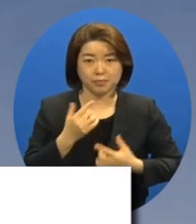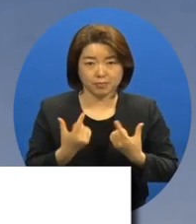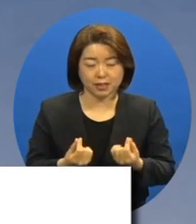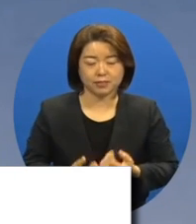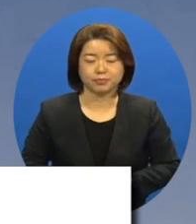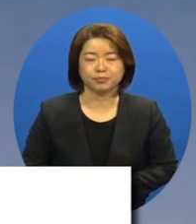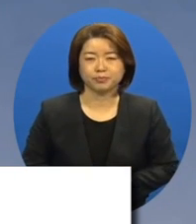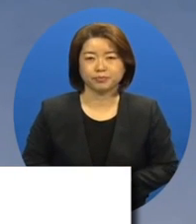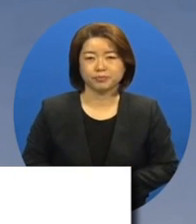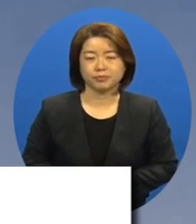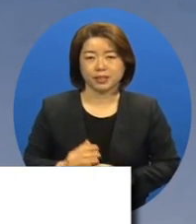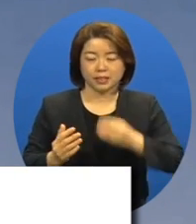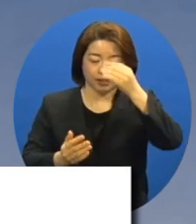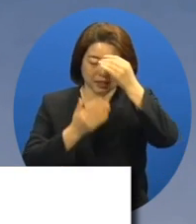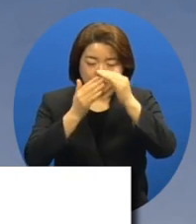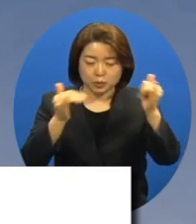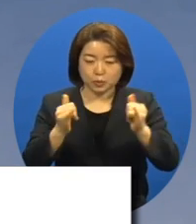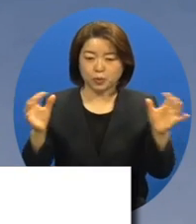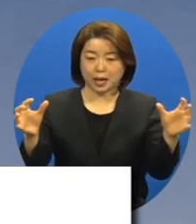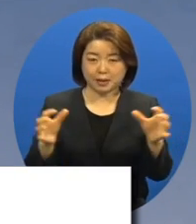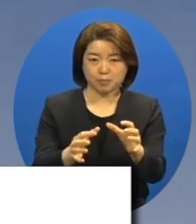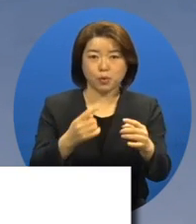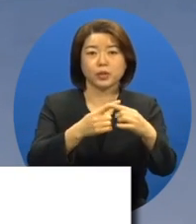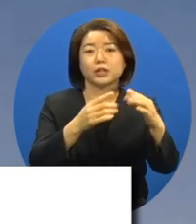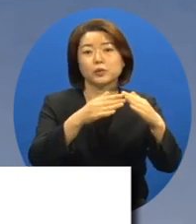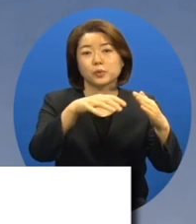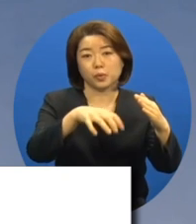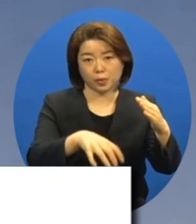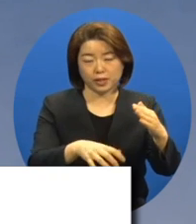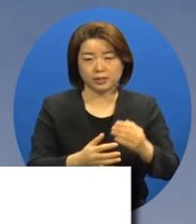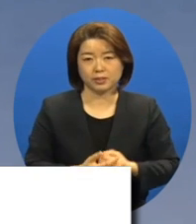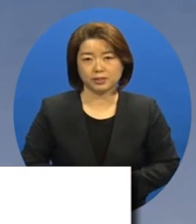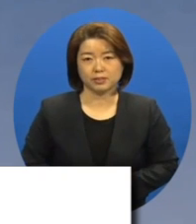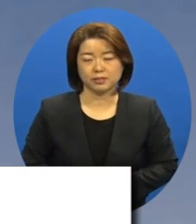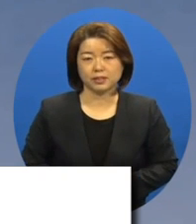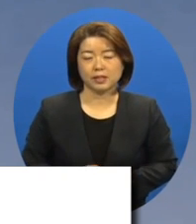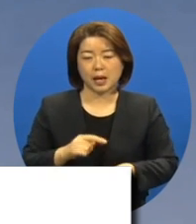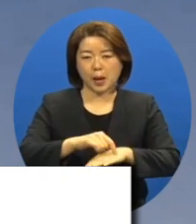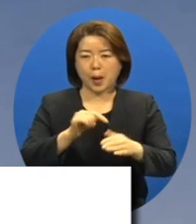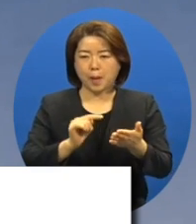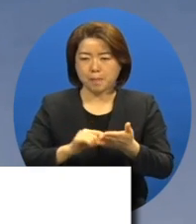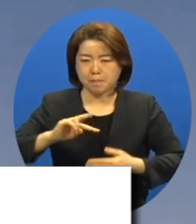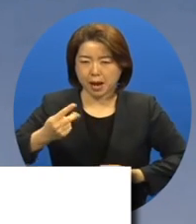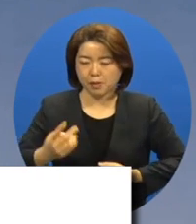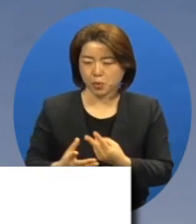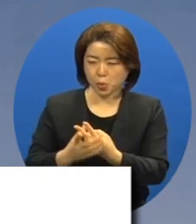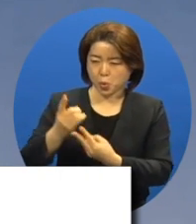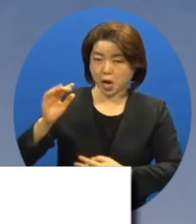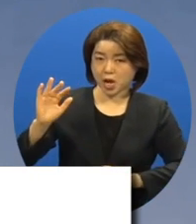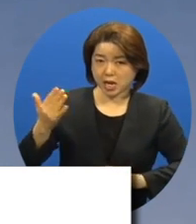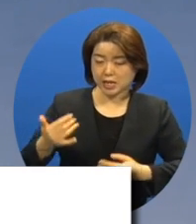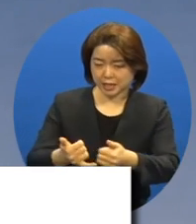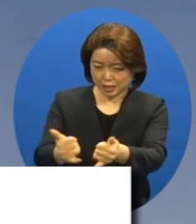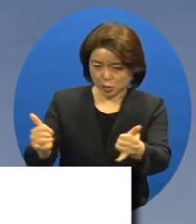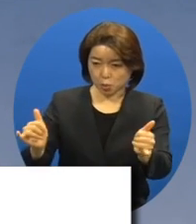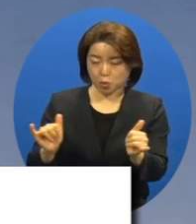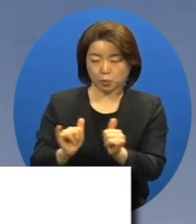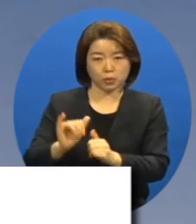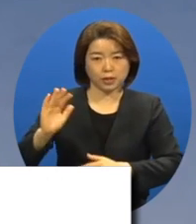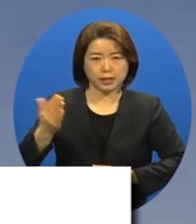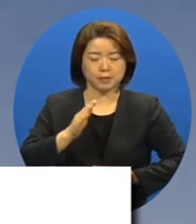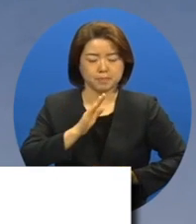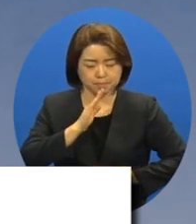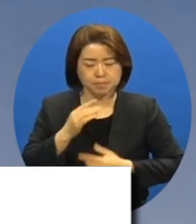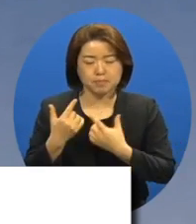성도들이 모인 이 공동체의 교회는 아 마음까지 하나된 공동체가 되게 마련이지요